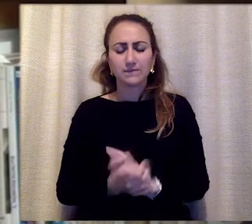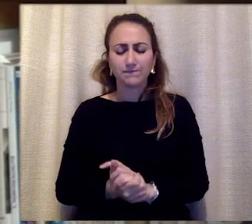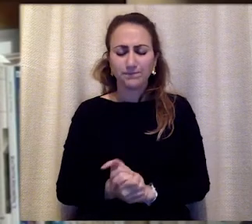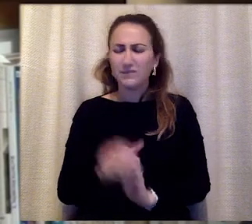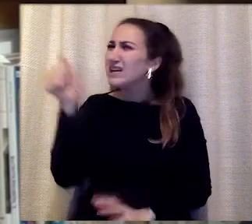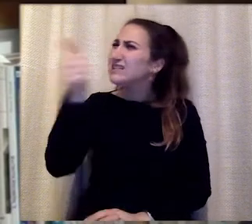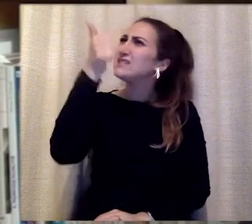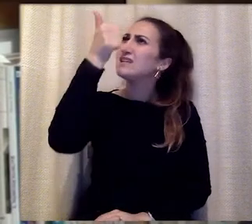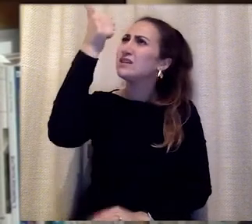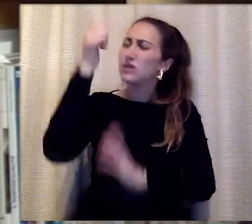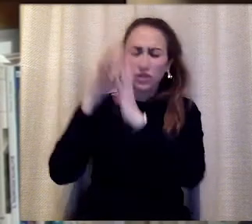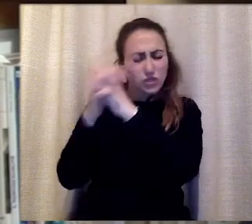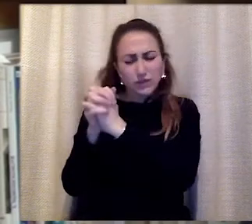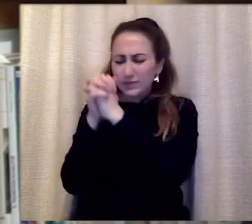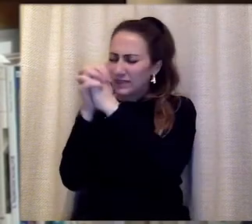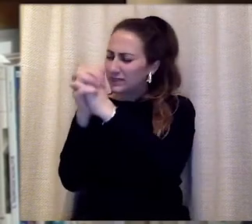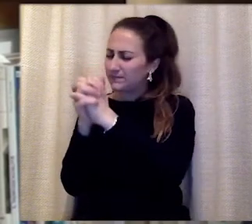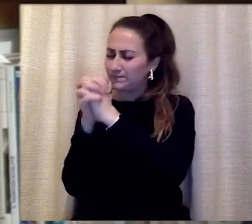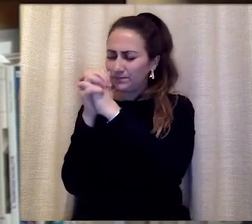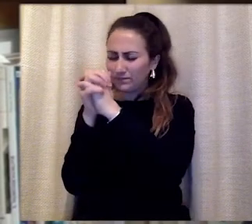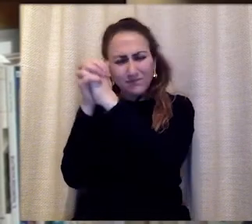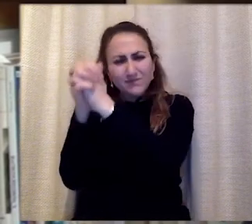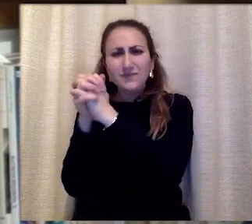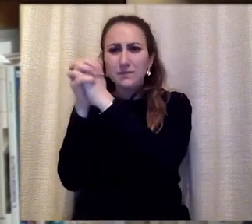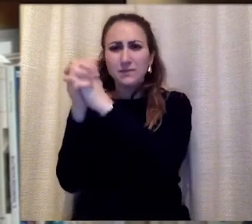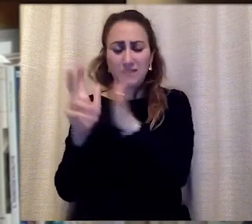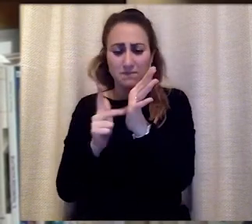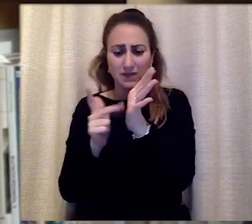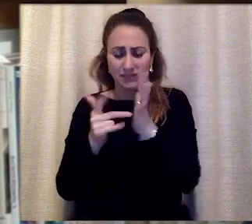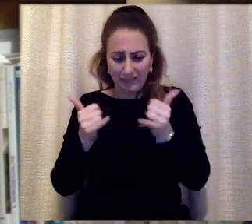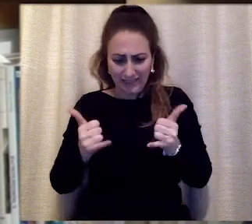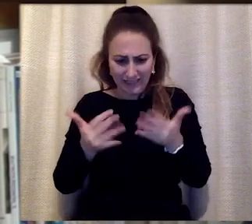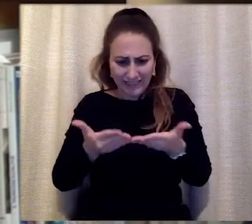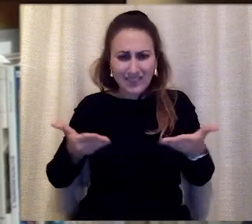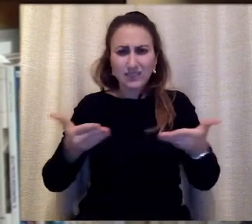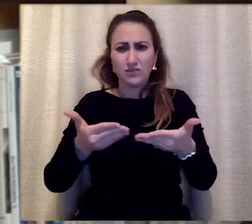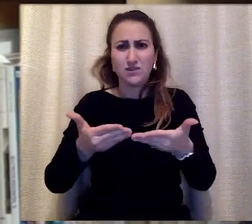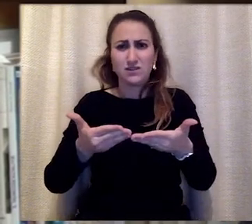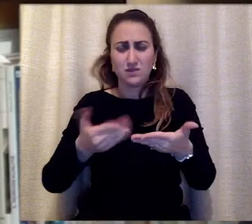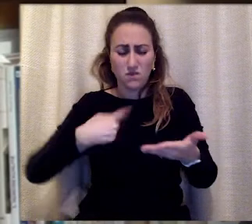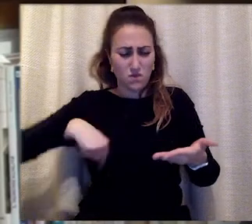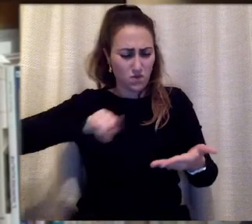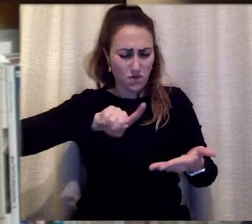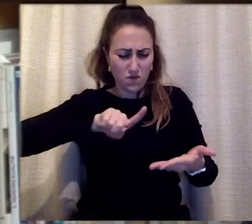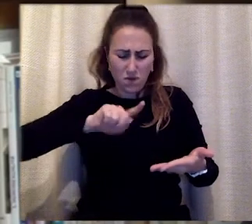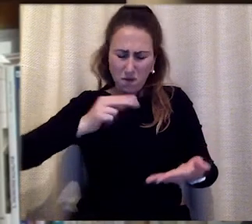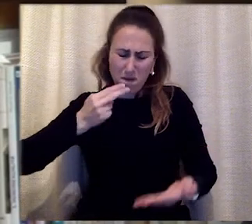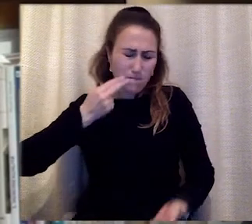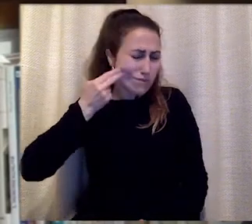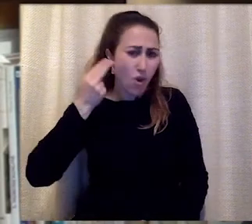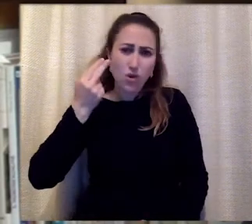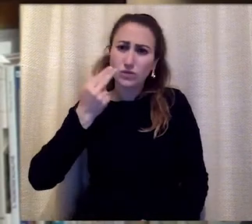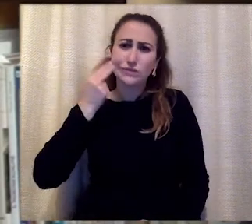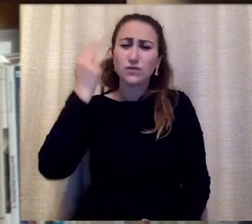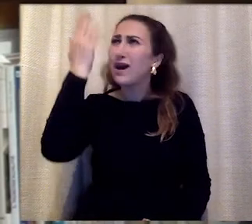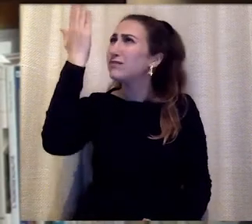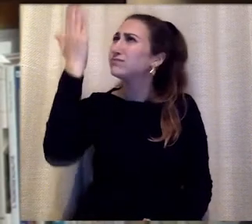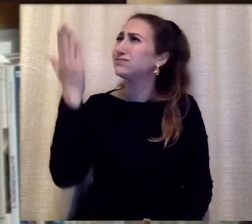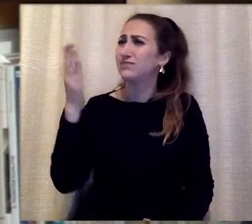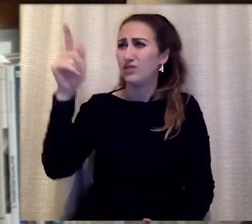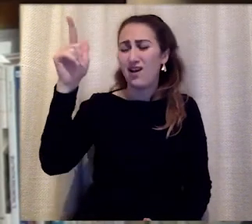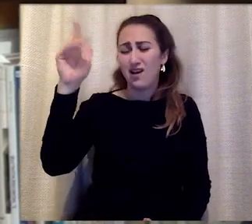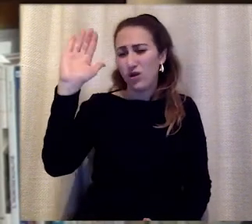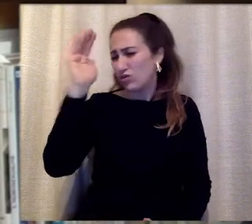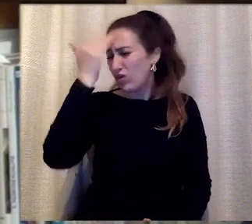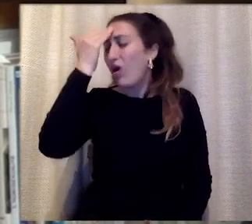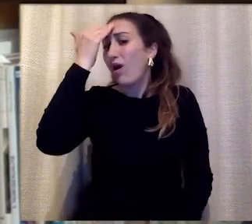je te prie parce que nous sommes dans une situation où nous avons besoin de toi. Connais les familles endeuillées, connais